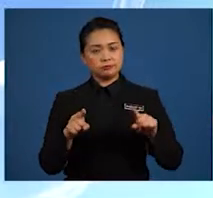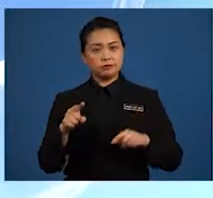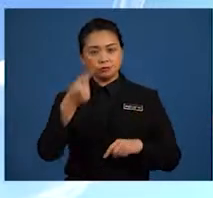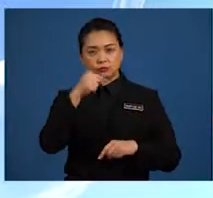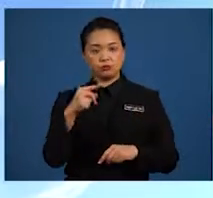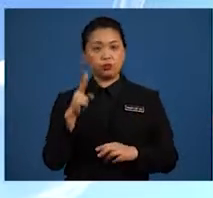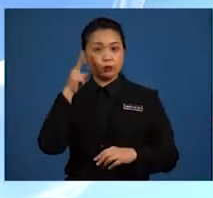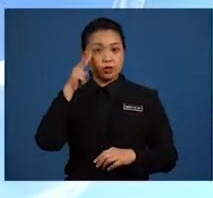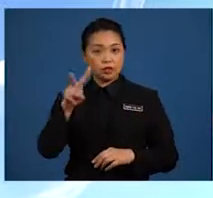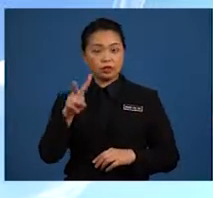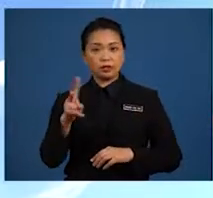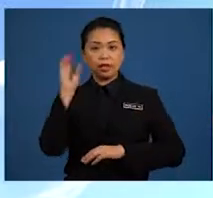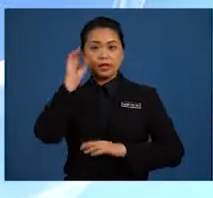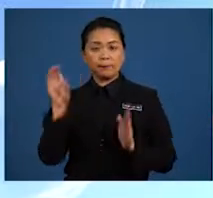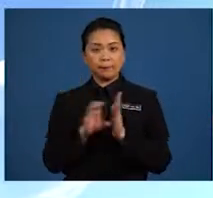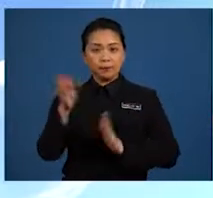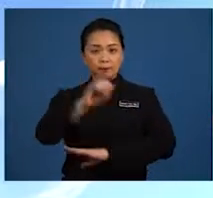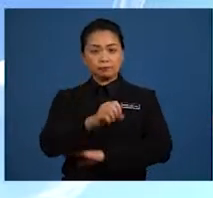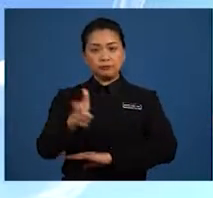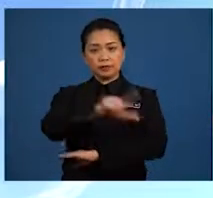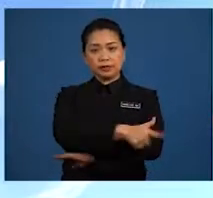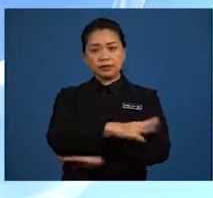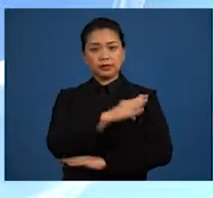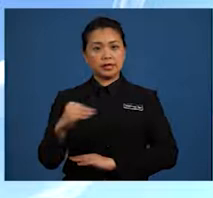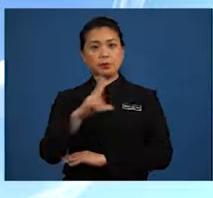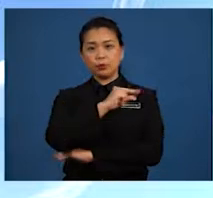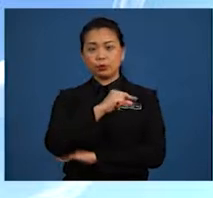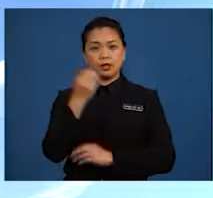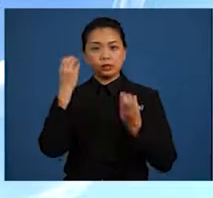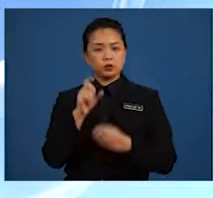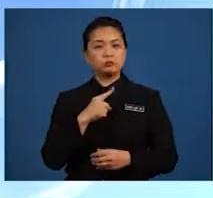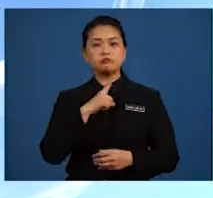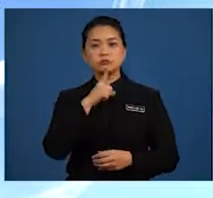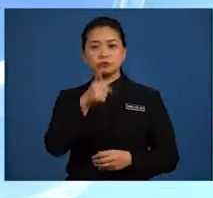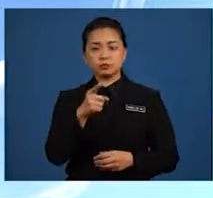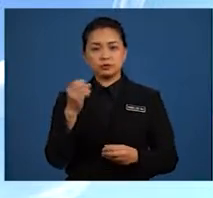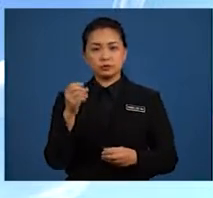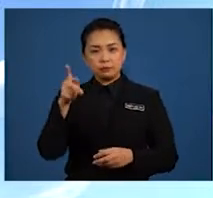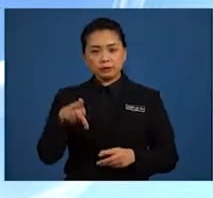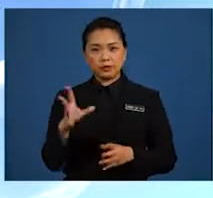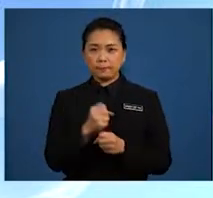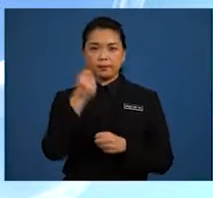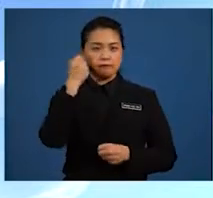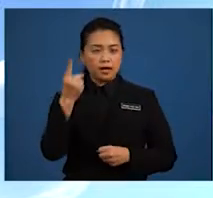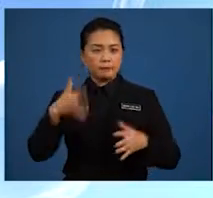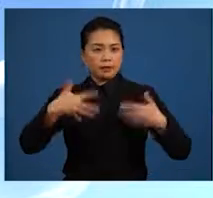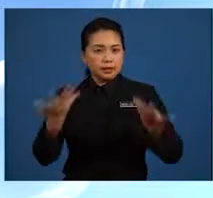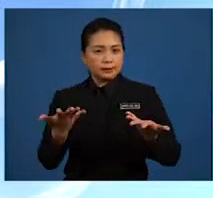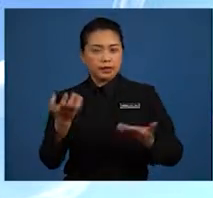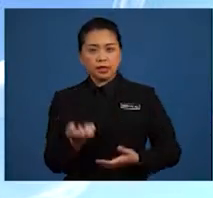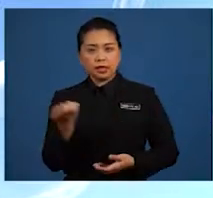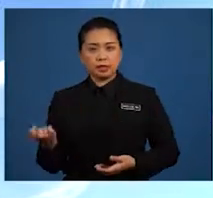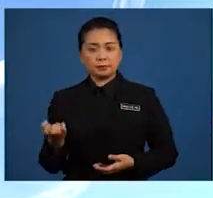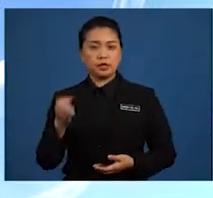Pulo gambar pantai dan burung chegou pasti Plaza semua dapat memahami Bagaimana elemen